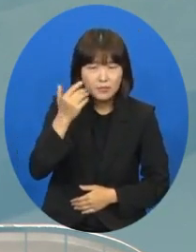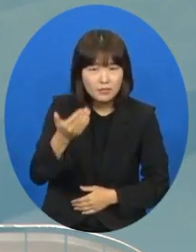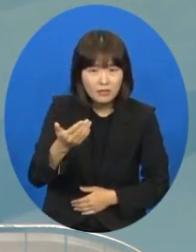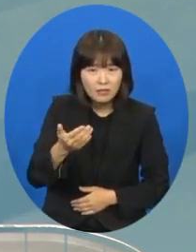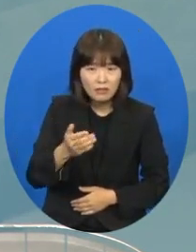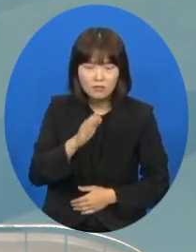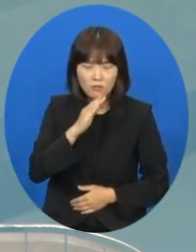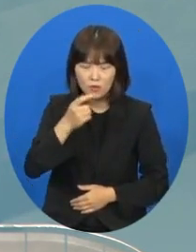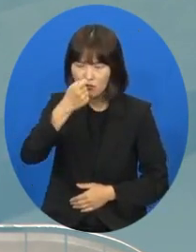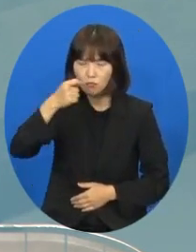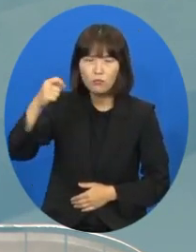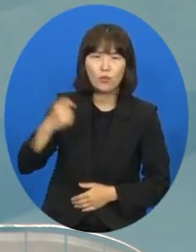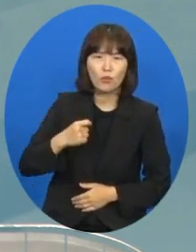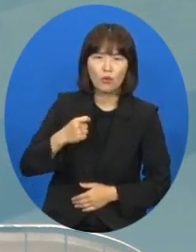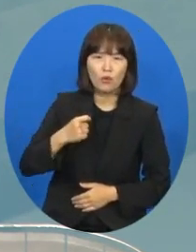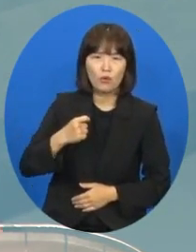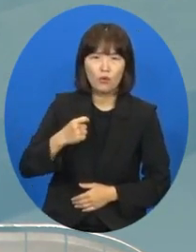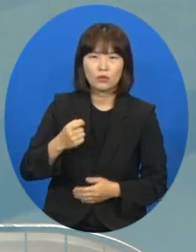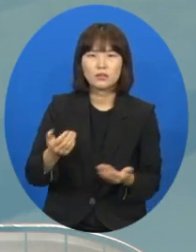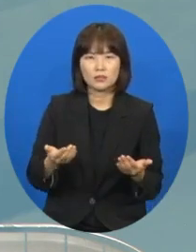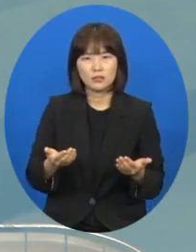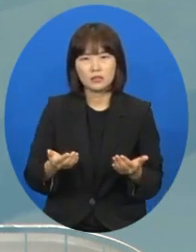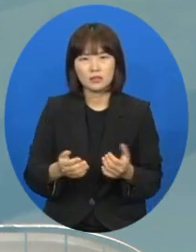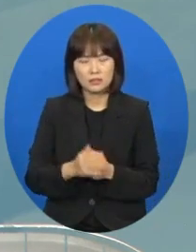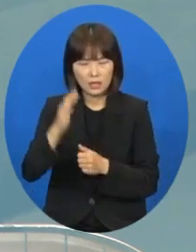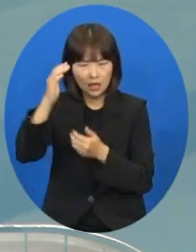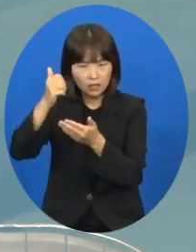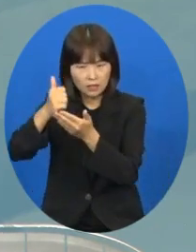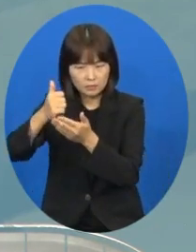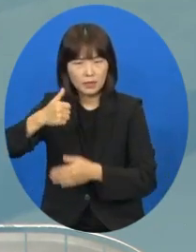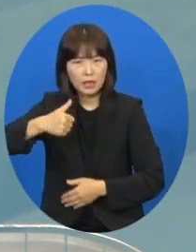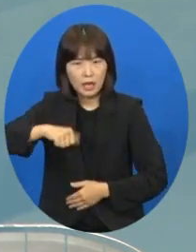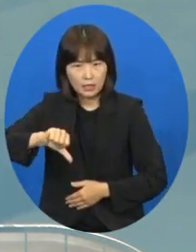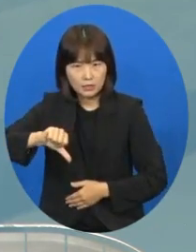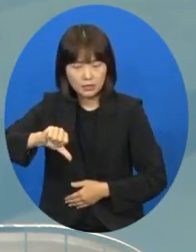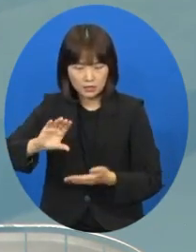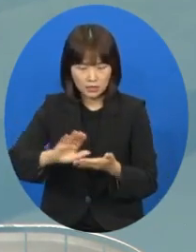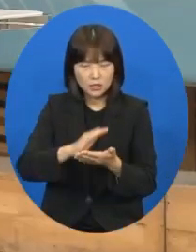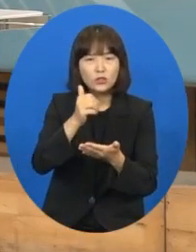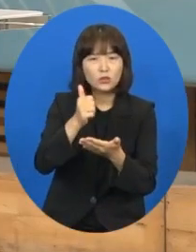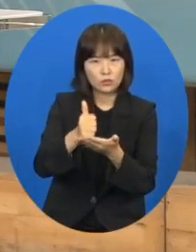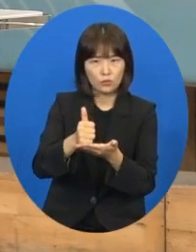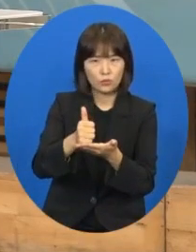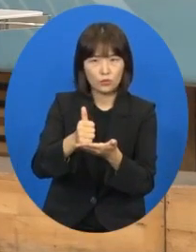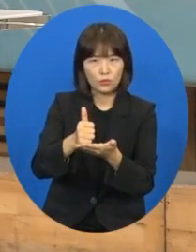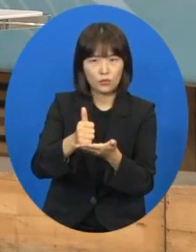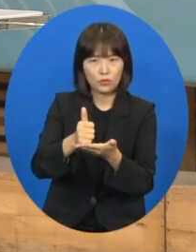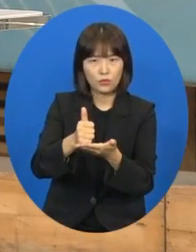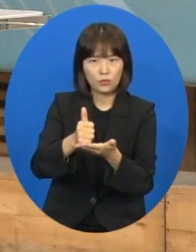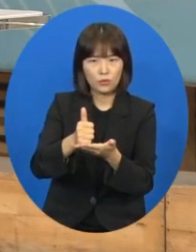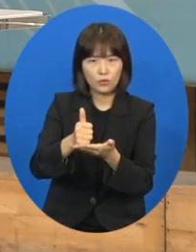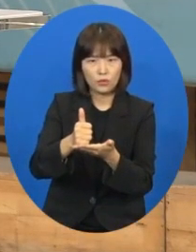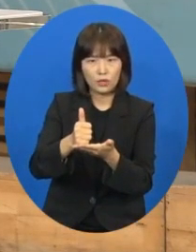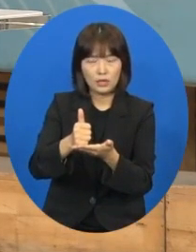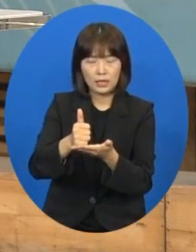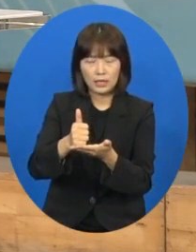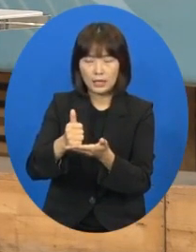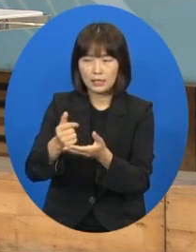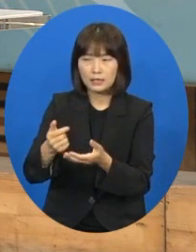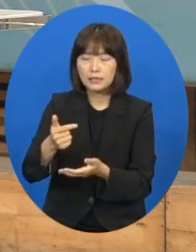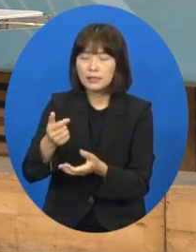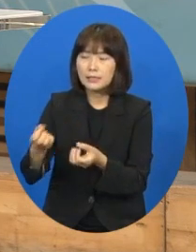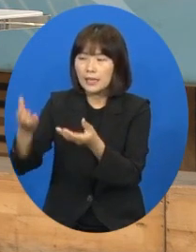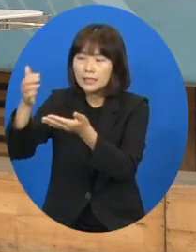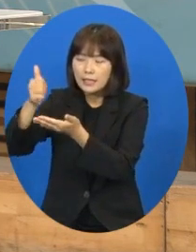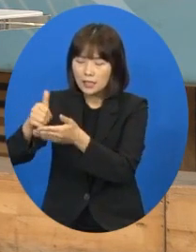굉장히 모욕적인 일이죠. 하나님의 아들이신 그리스도께서 제사장의 종에게